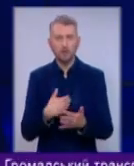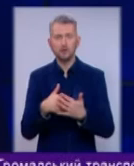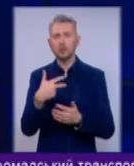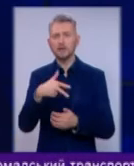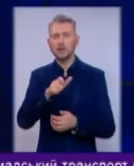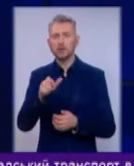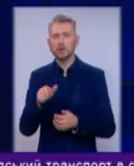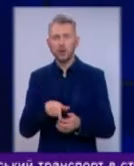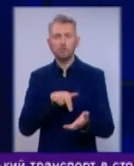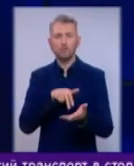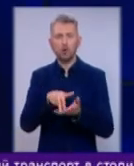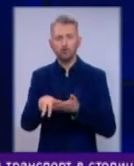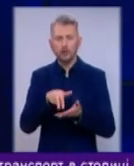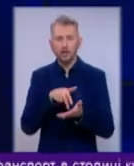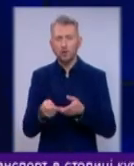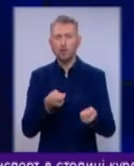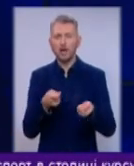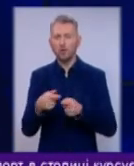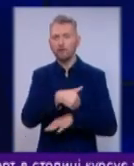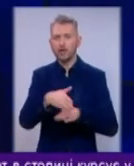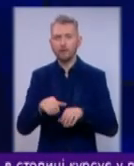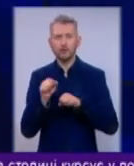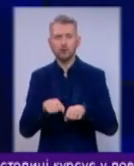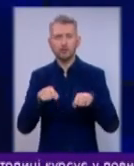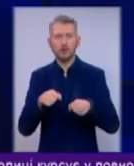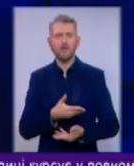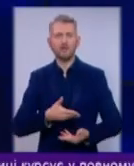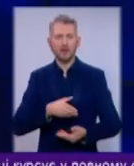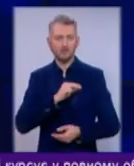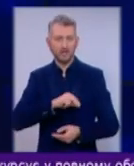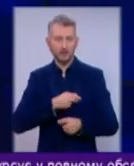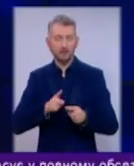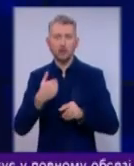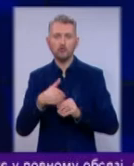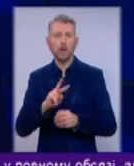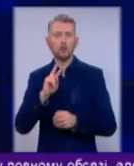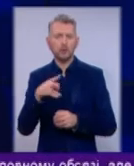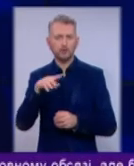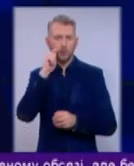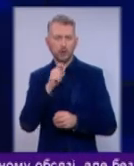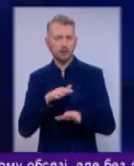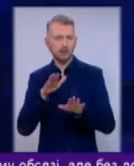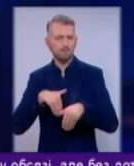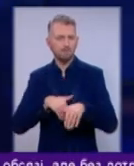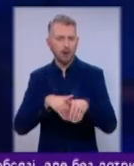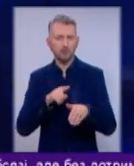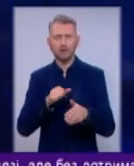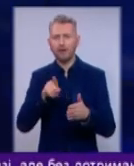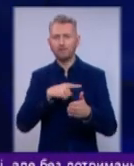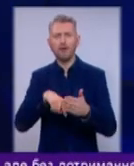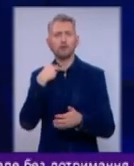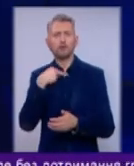30 людей пройшлися урядовим кварталом, відстоюючи права секс-працівників. Це вже другий всеукраїнський марш за